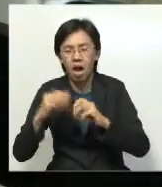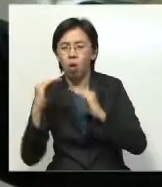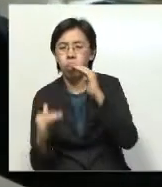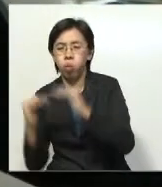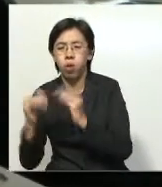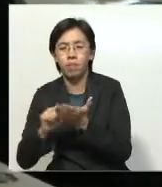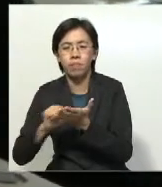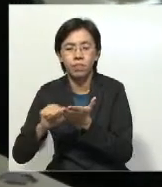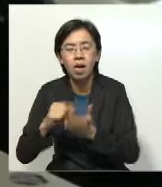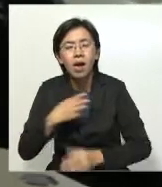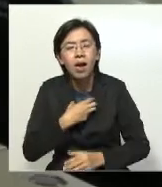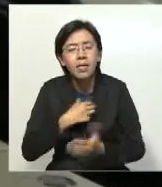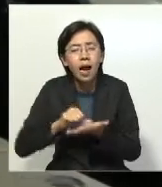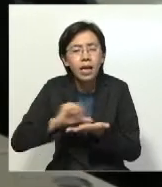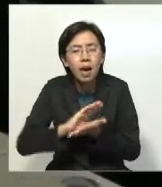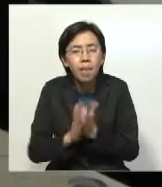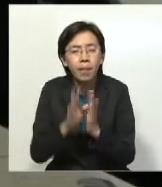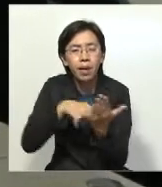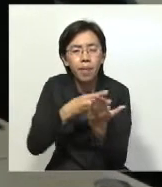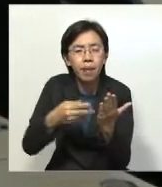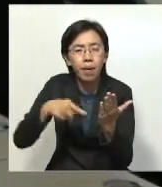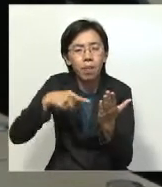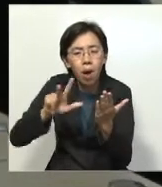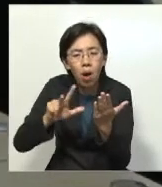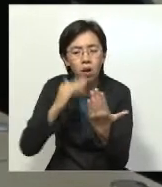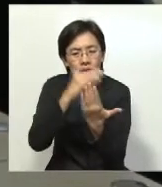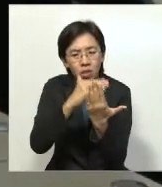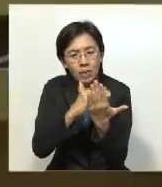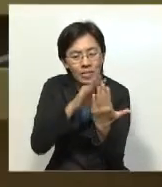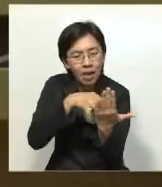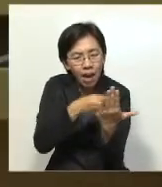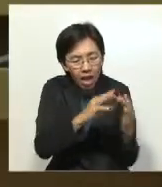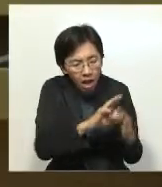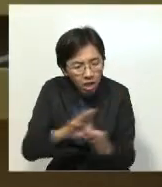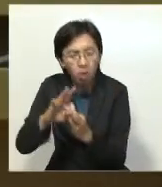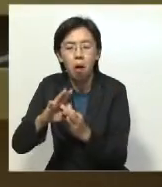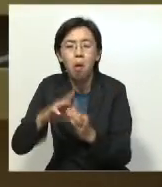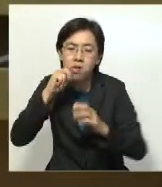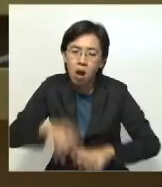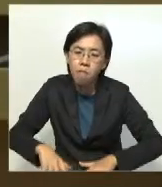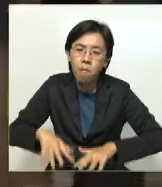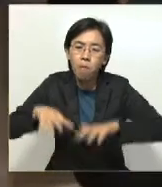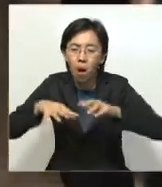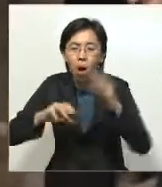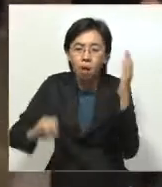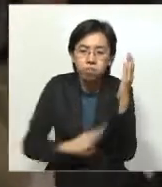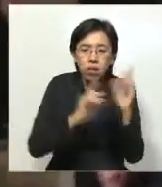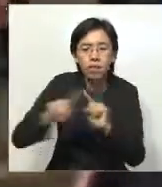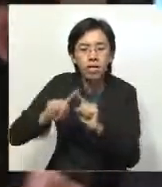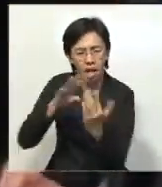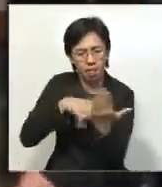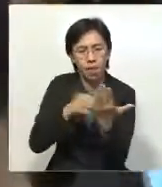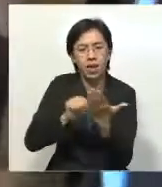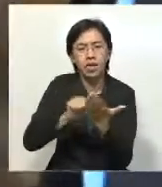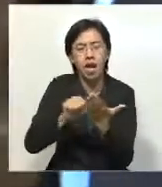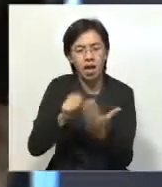ที่พร้อมขอให้ปรับแผนบรรเทาสาธารณภัยให้รองรับกับภัยพิบัติที่เกิดขึ้นอย่างเป็นระบบและทันต่อเหตุการ